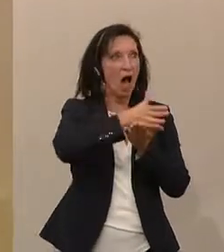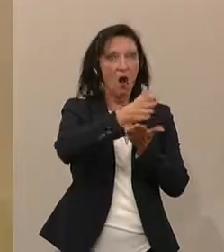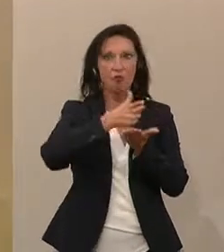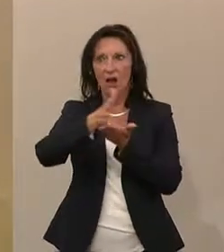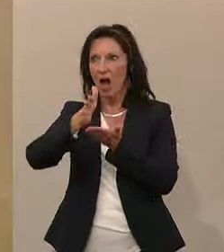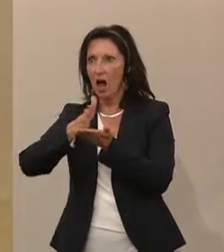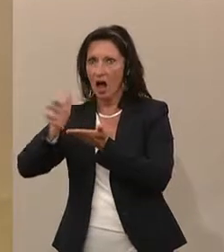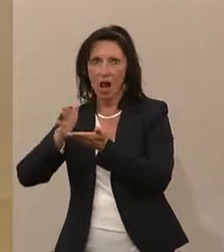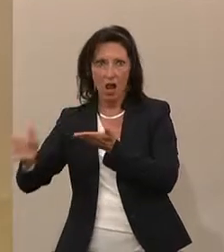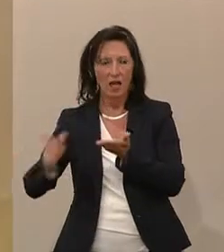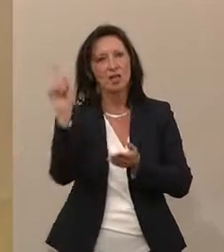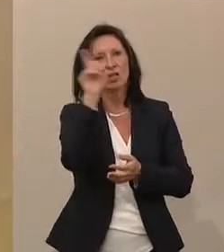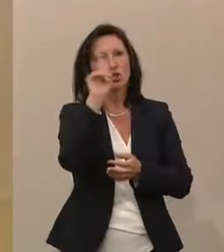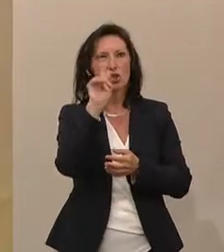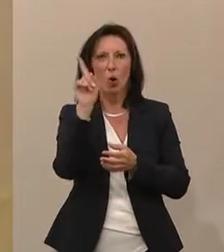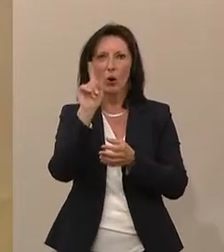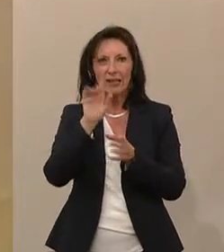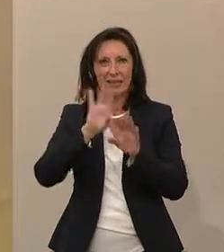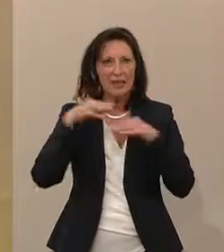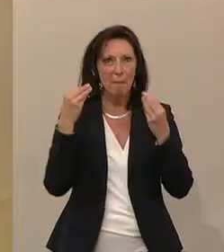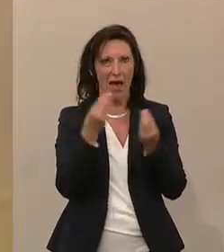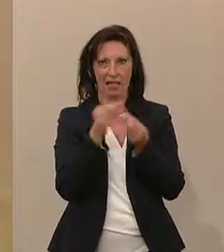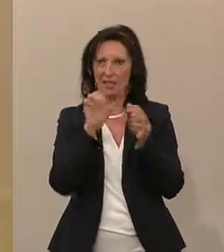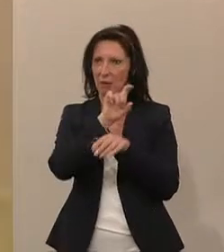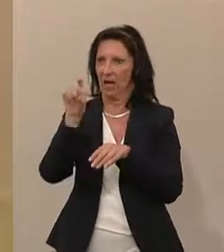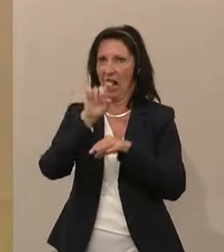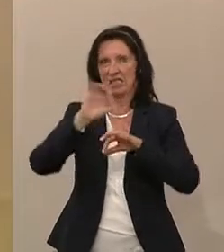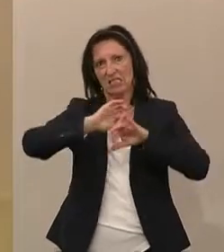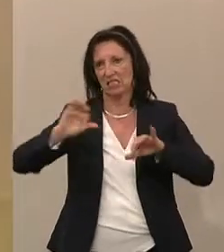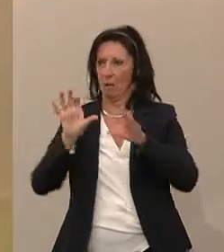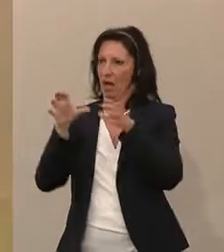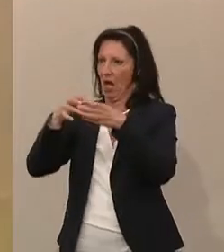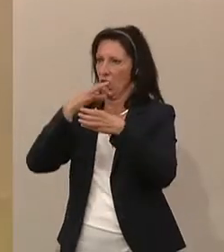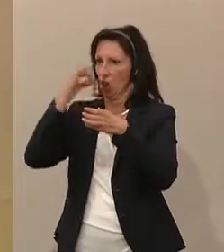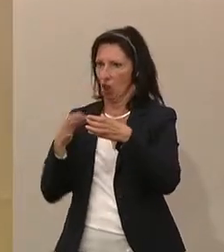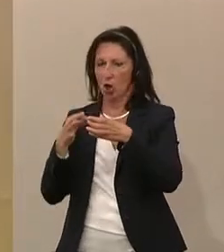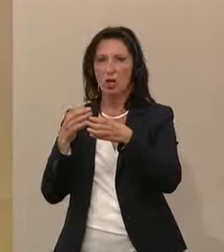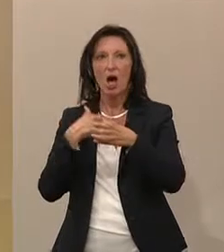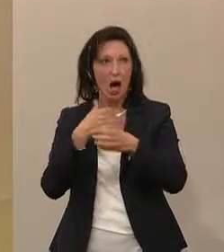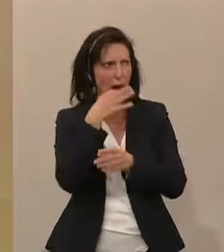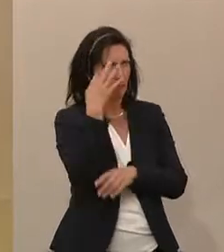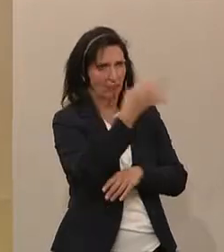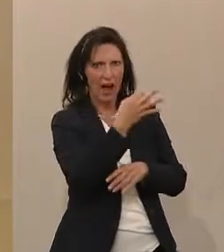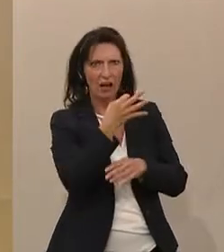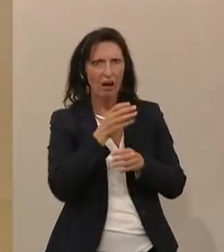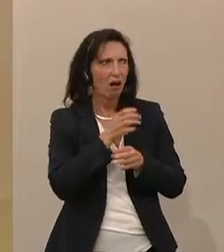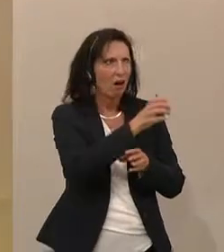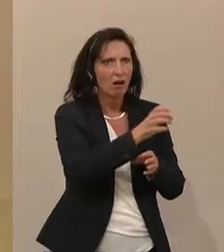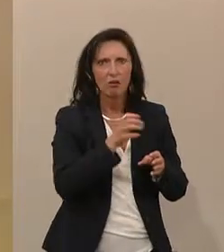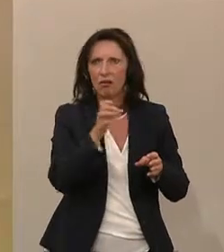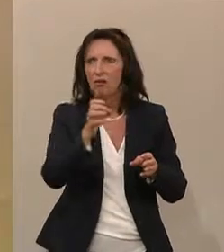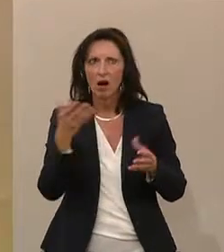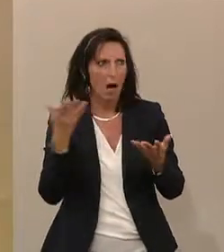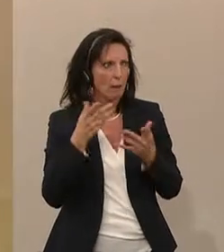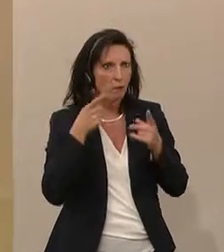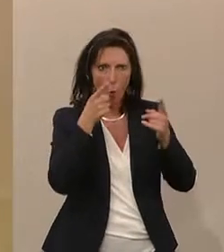in Deutschklassen zusammenfassen, dann stelle ich Ihnen einfach die logische Frage, wohin sollen wir sie denn verteilen? Wohin